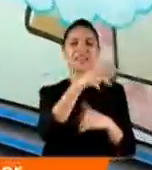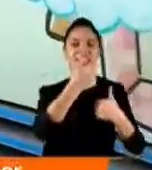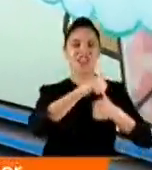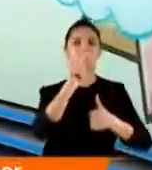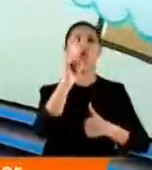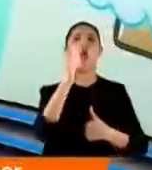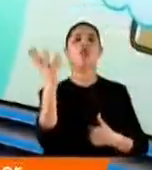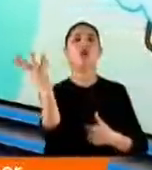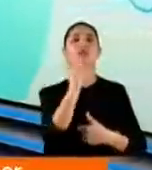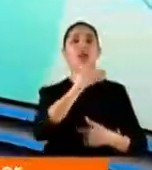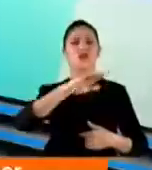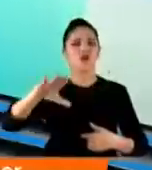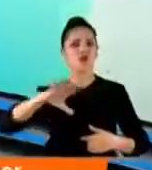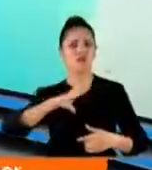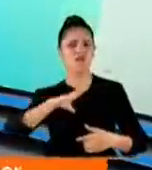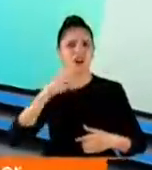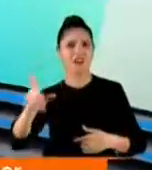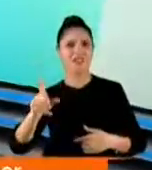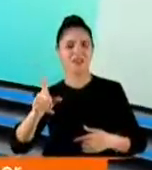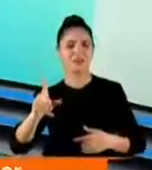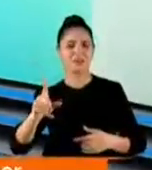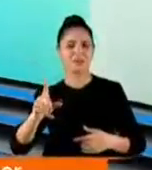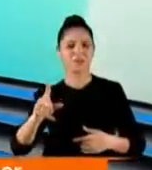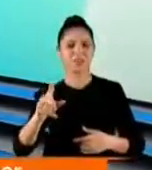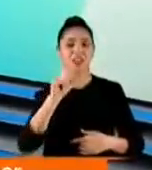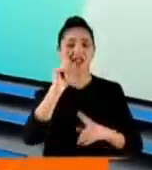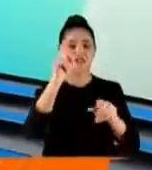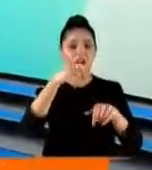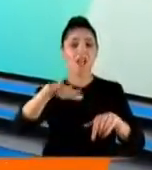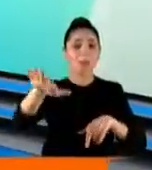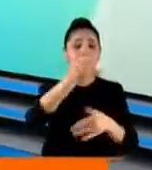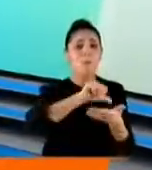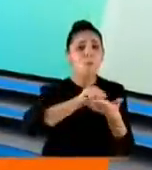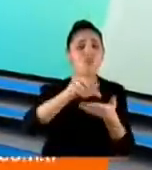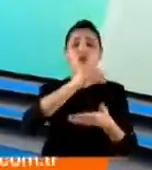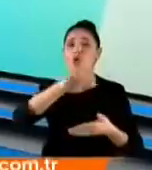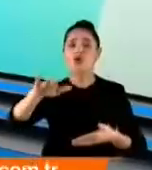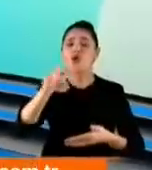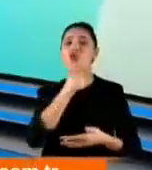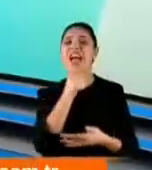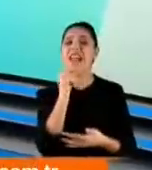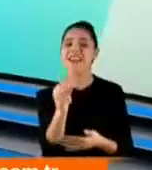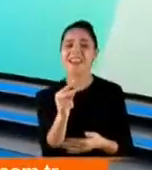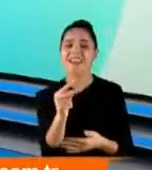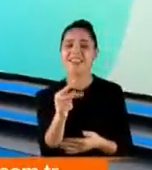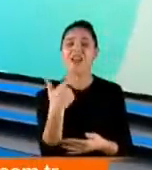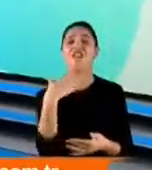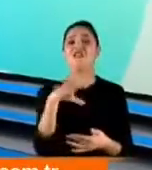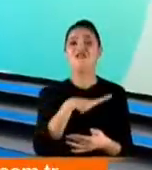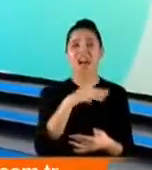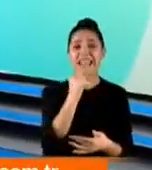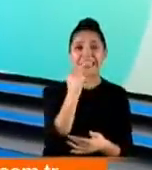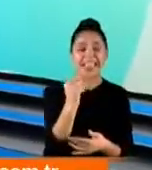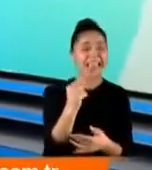14 çocukları vardı. Buradalar. Farkındaysanız hepsi erkek. Aslında vardı dedim